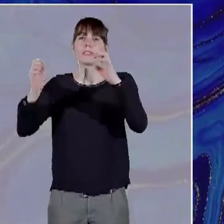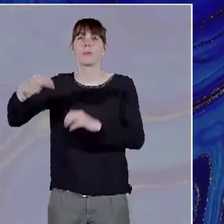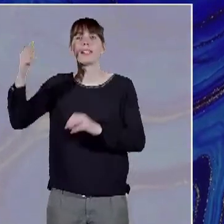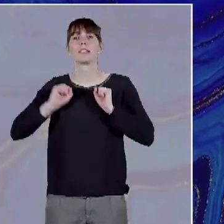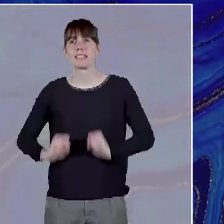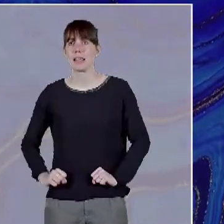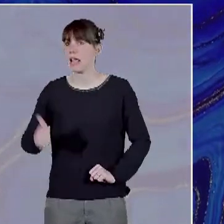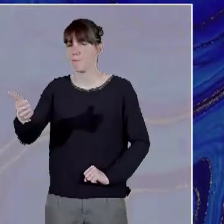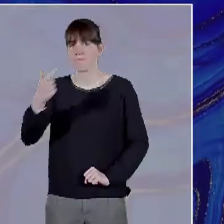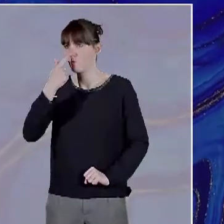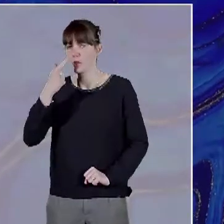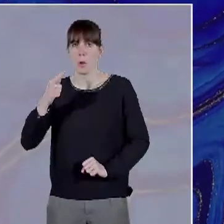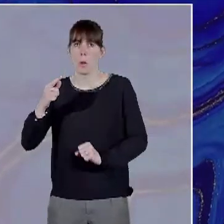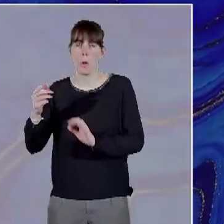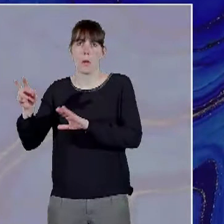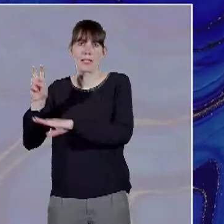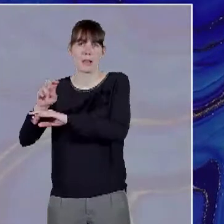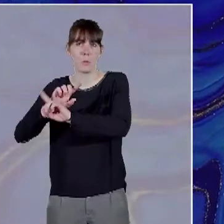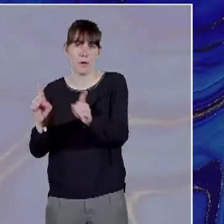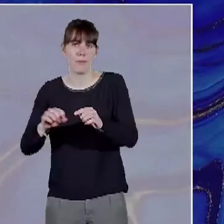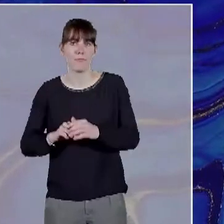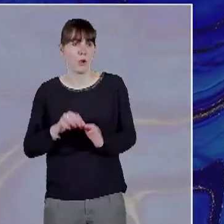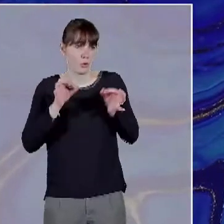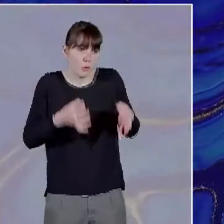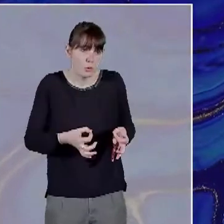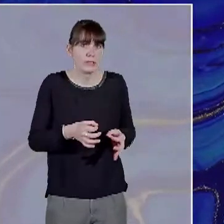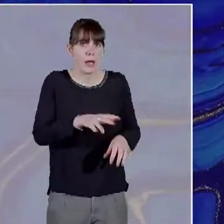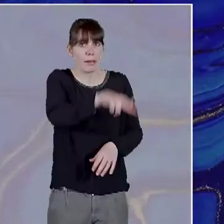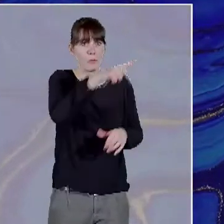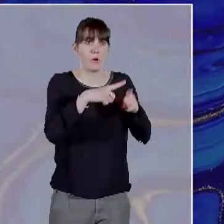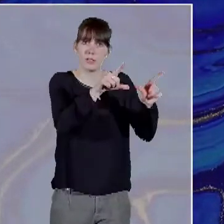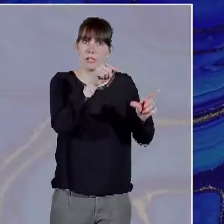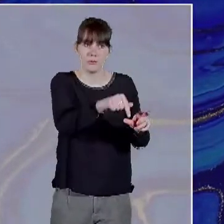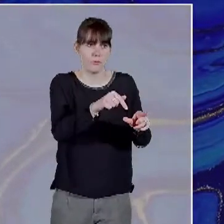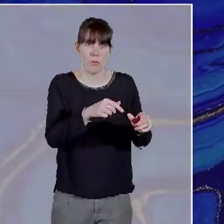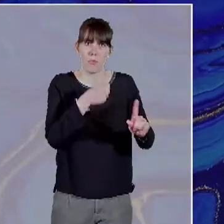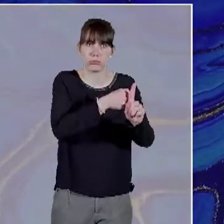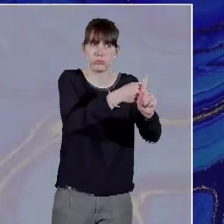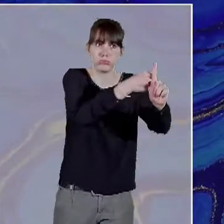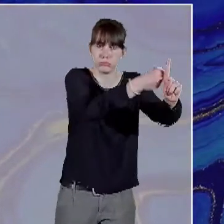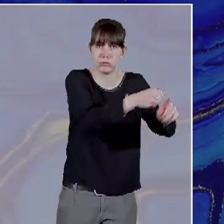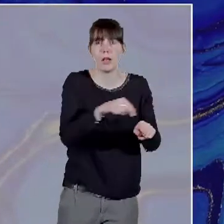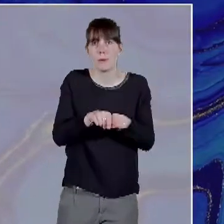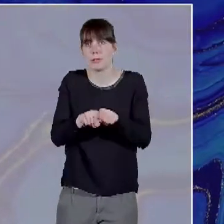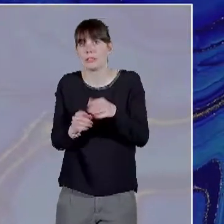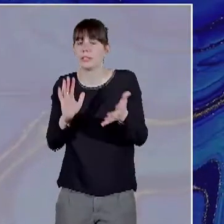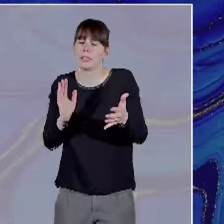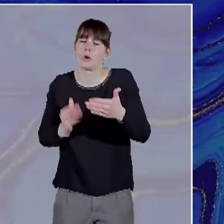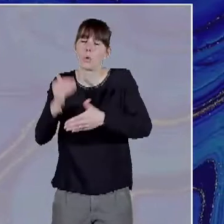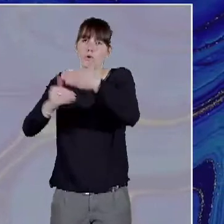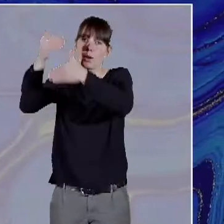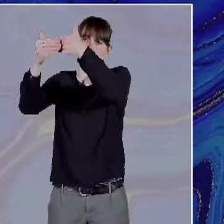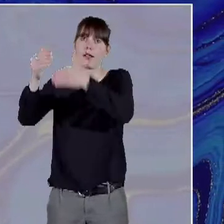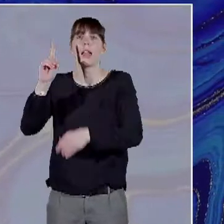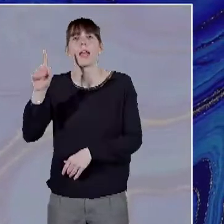Donc c'est mobiliser les vacances, et puis bien sûr construire là où on peut, quoi. Et construire, mais bien sûr, de façon avec des